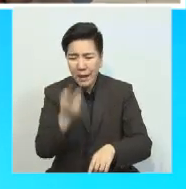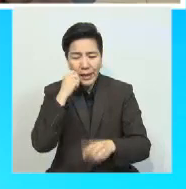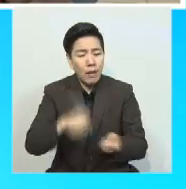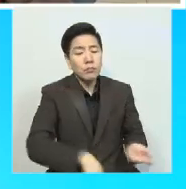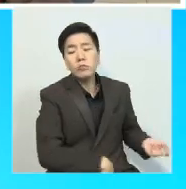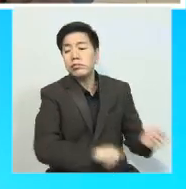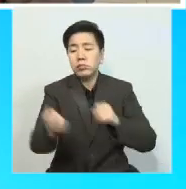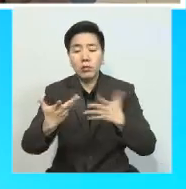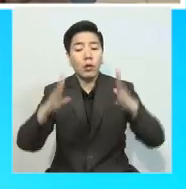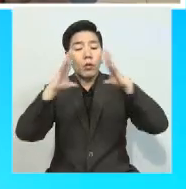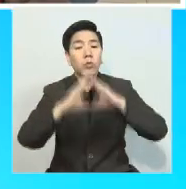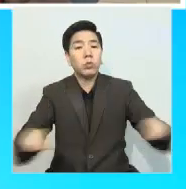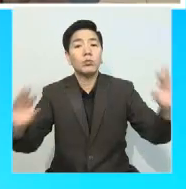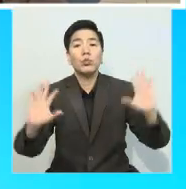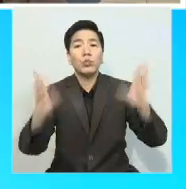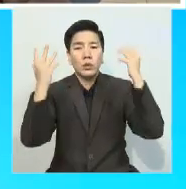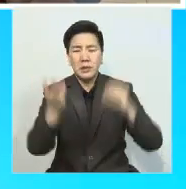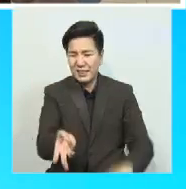าดน้ำมันก็หายไปแล้ว